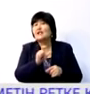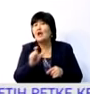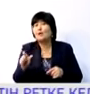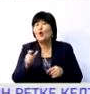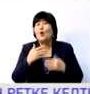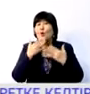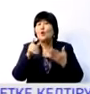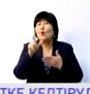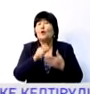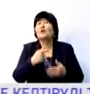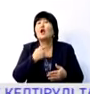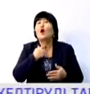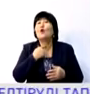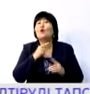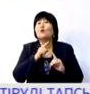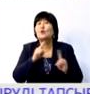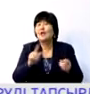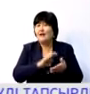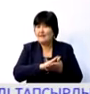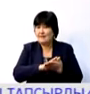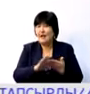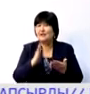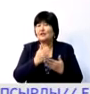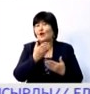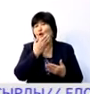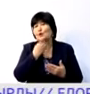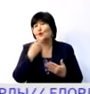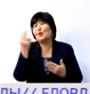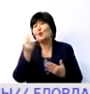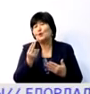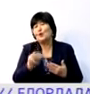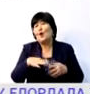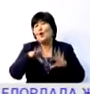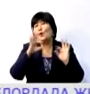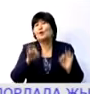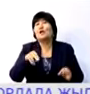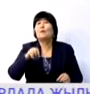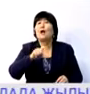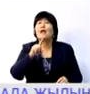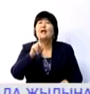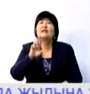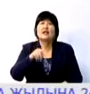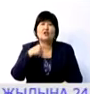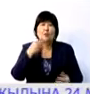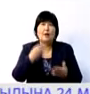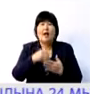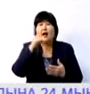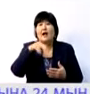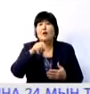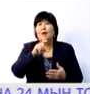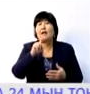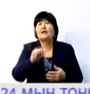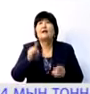өлең оқығандағы үндеріңіздің өзі таза тұнып тұрған сұлу сурет, көркем поэзия деп баға берді. Қазақ поэзиясының